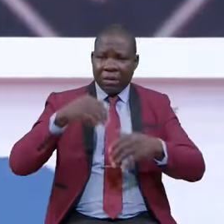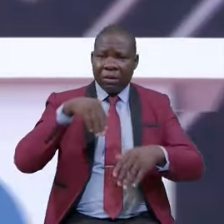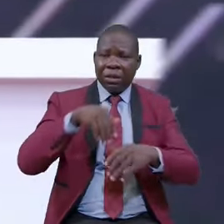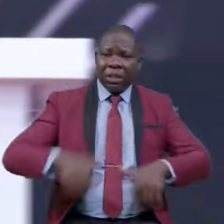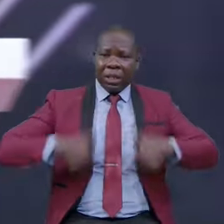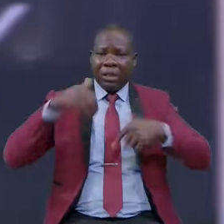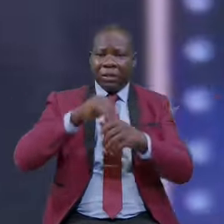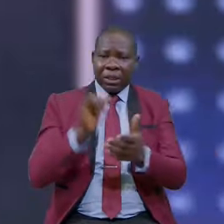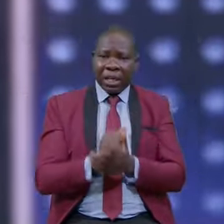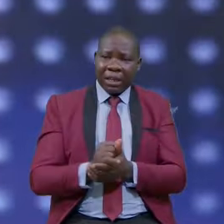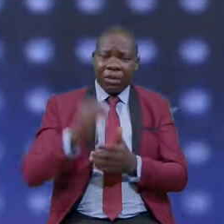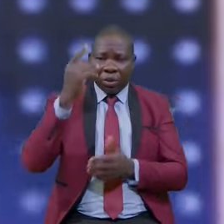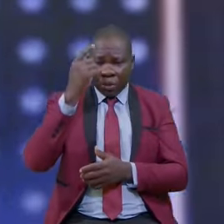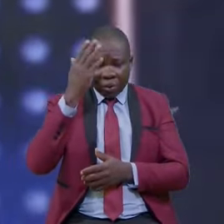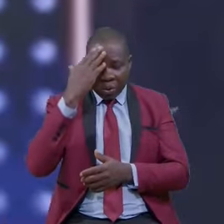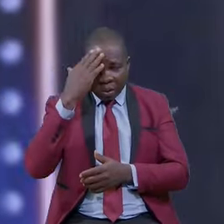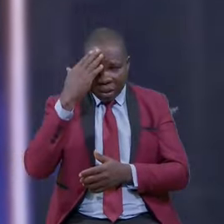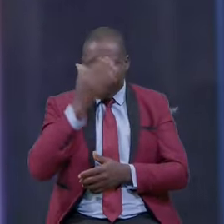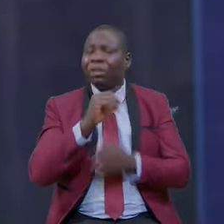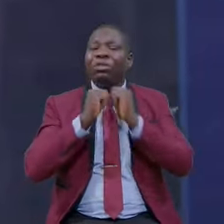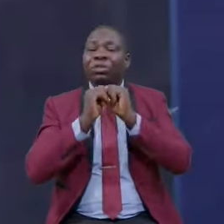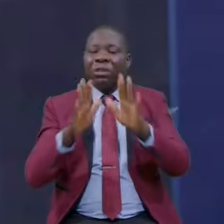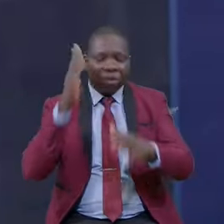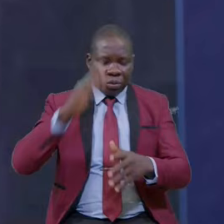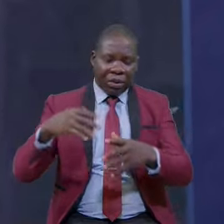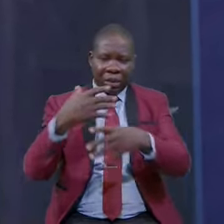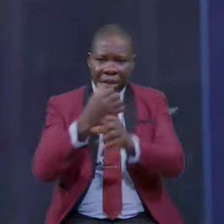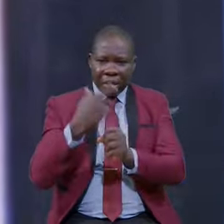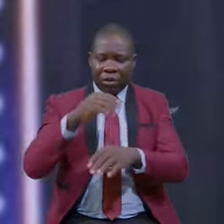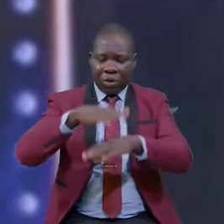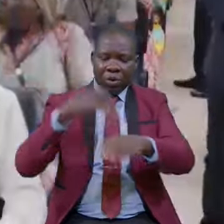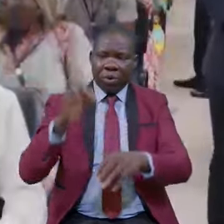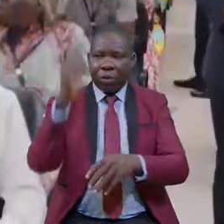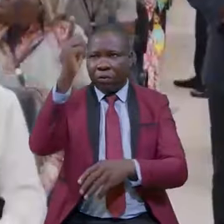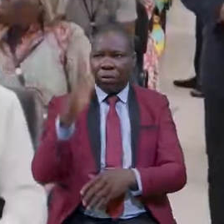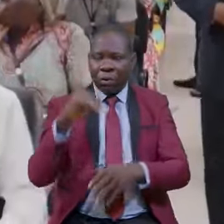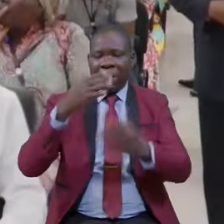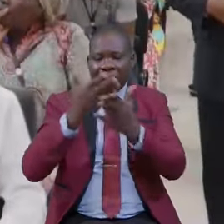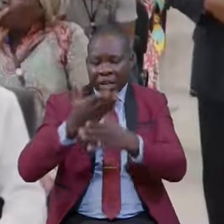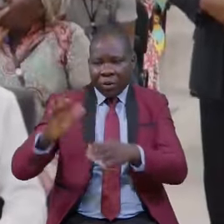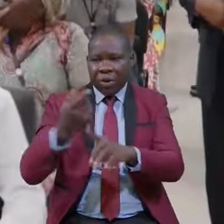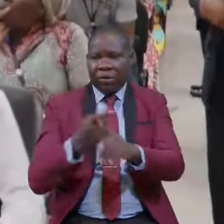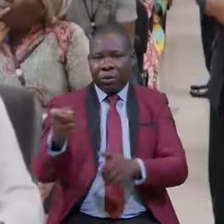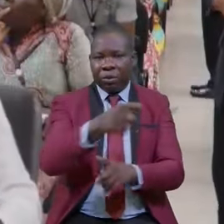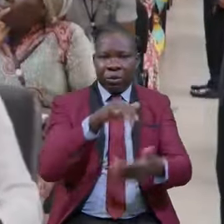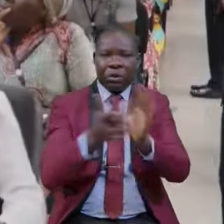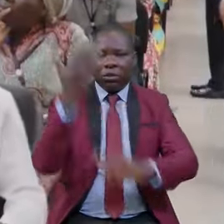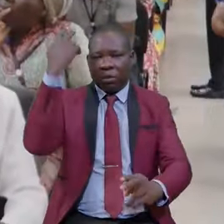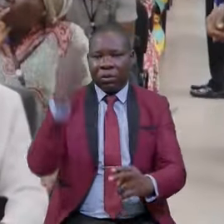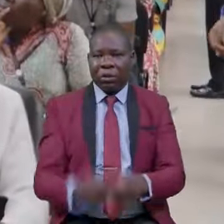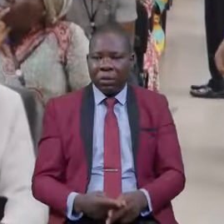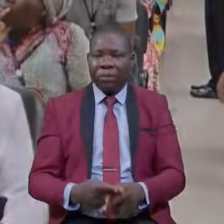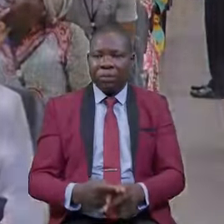will take et the rien call of ne God va arracher l'appel de ta vie in Jesus au nom de name. Jésus. He says,